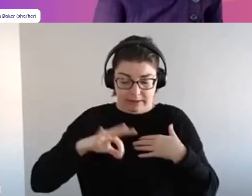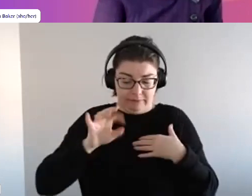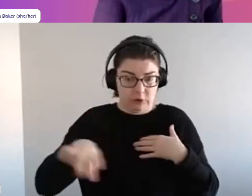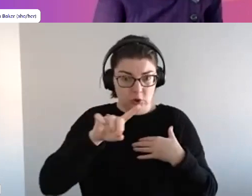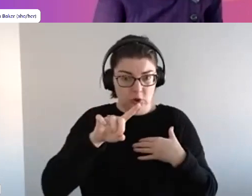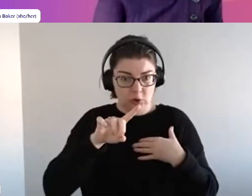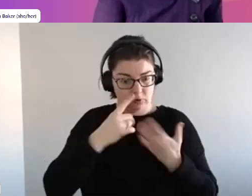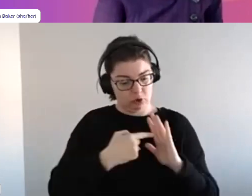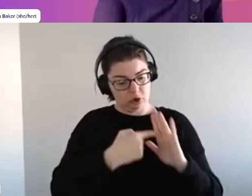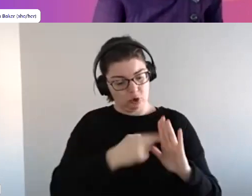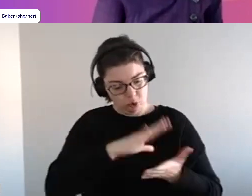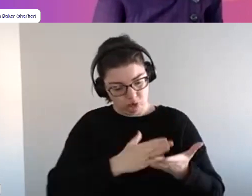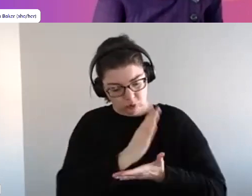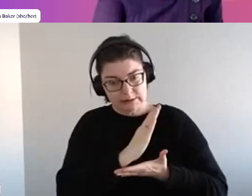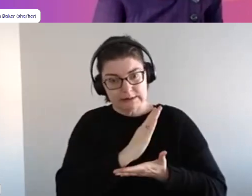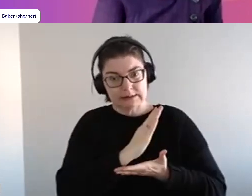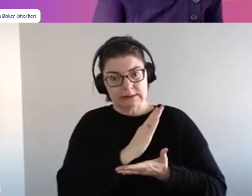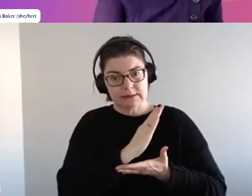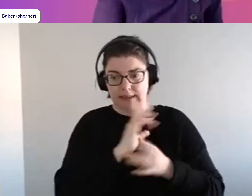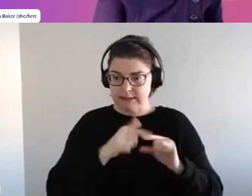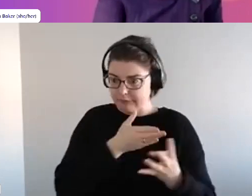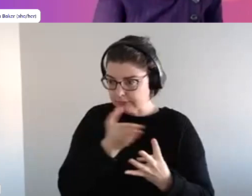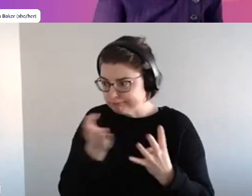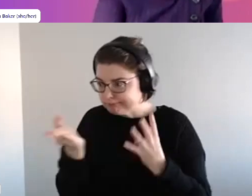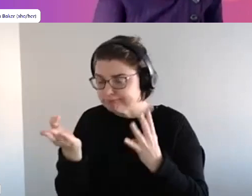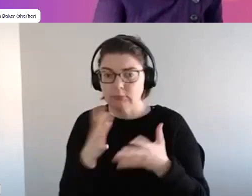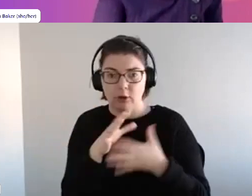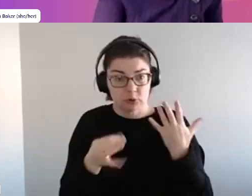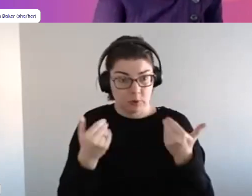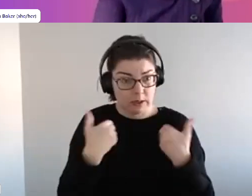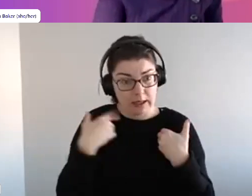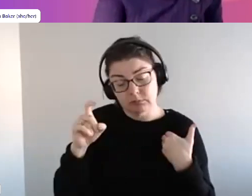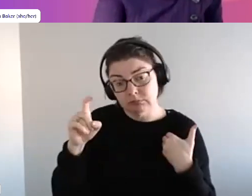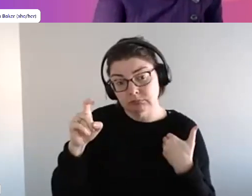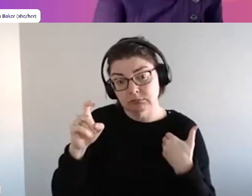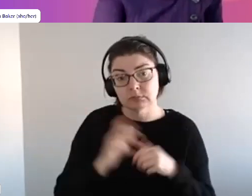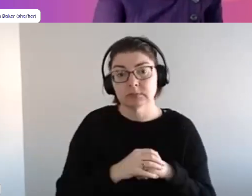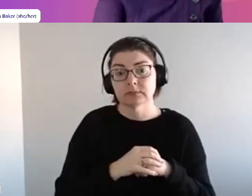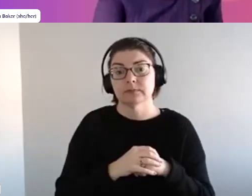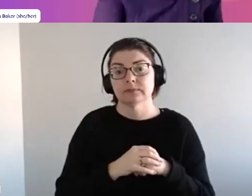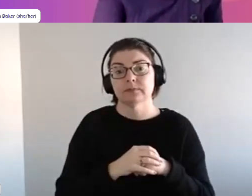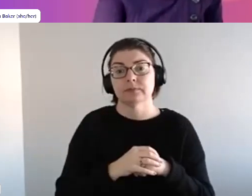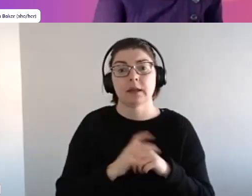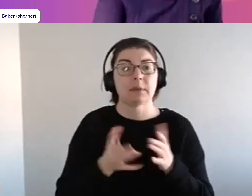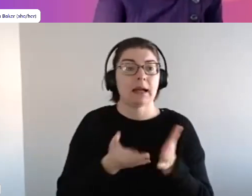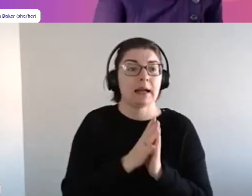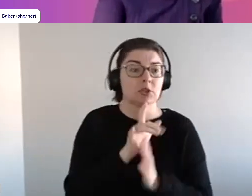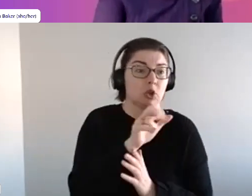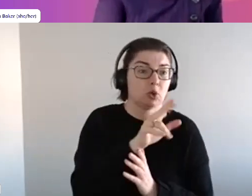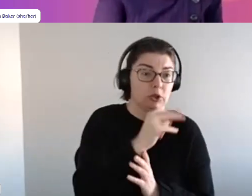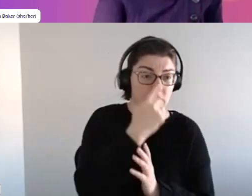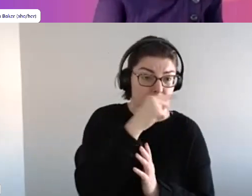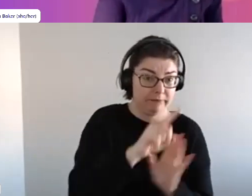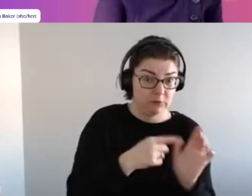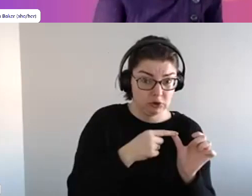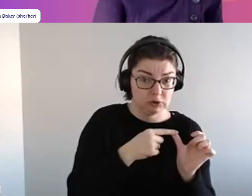sensibilisation dans les écoles qui parlent des droits des enfants et des voix suivre serait utile alors je